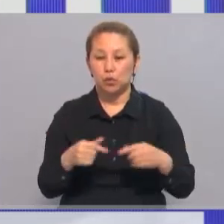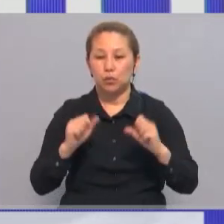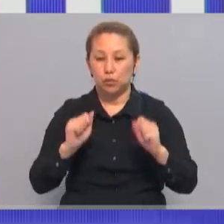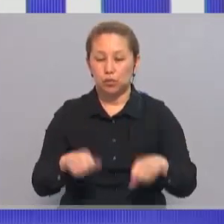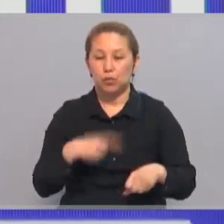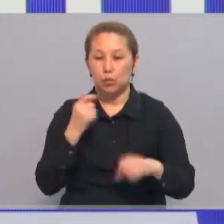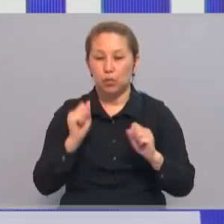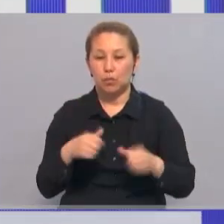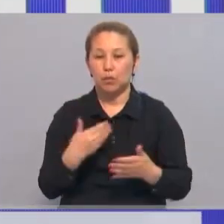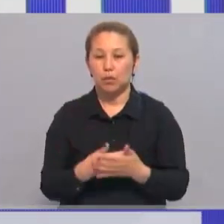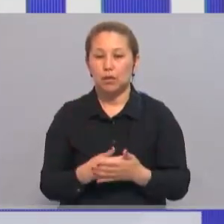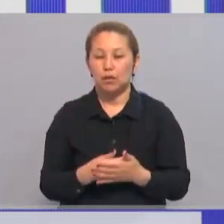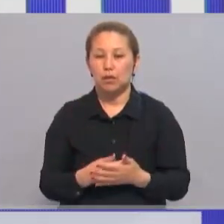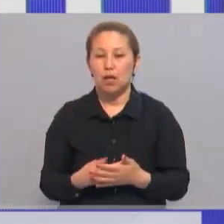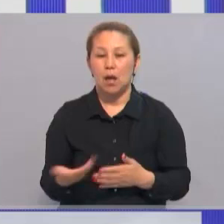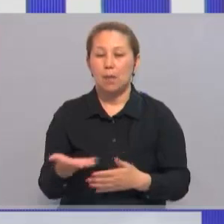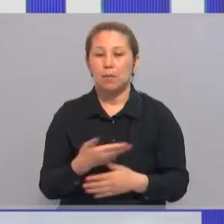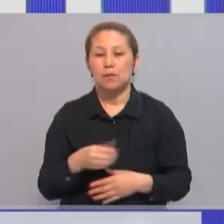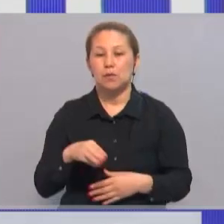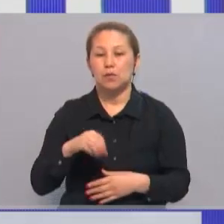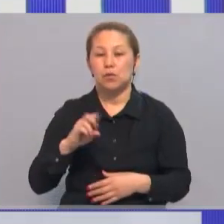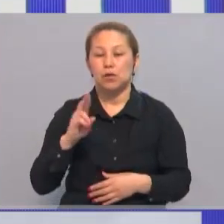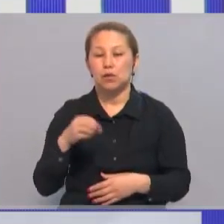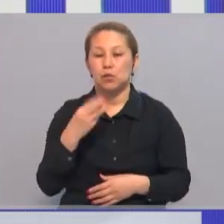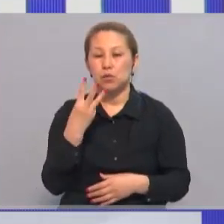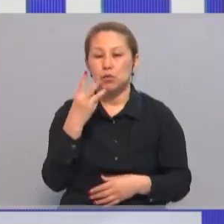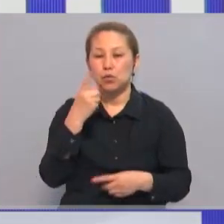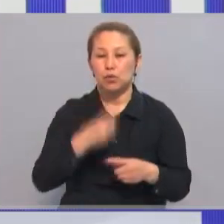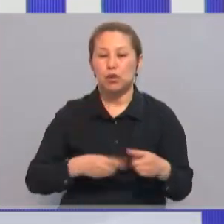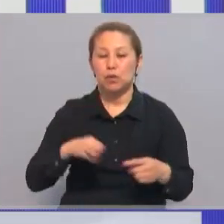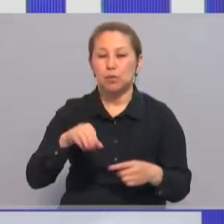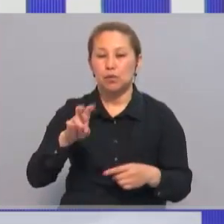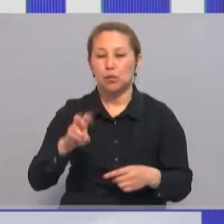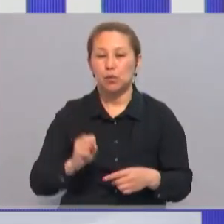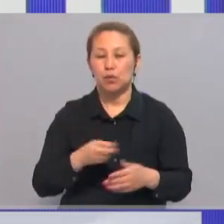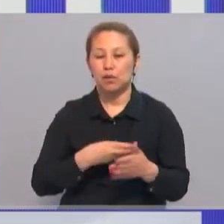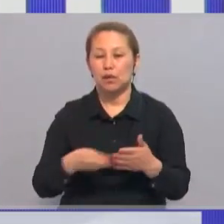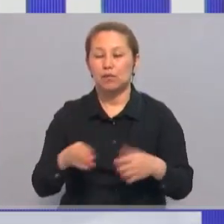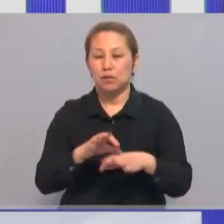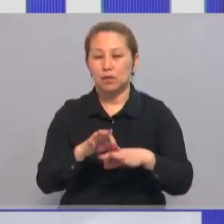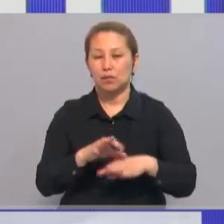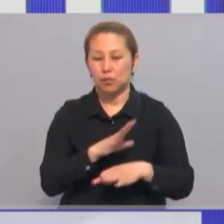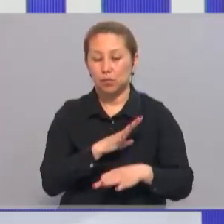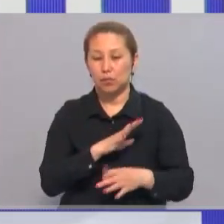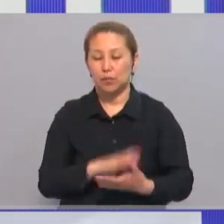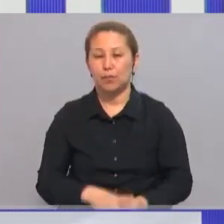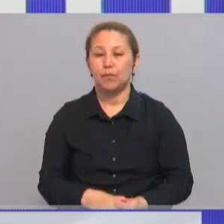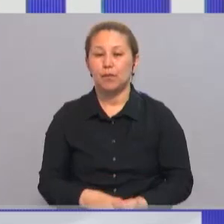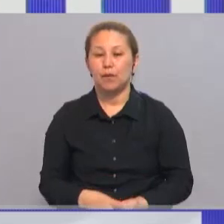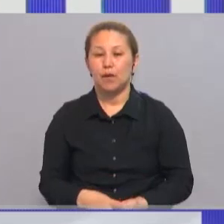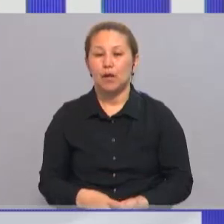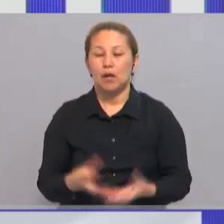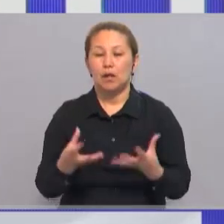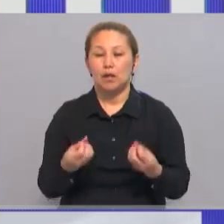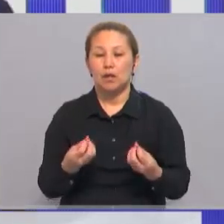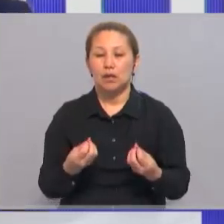азық-түліктің бағасы. Ол үшін біз тұрақтандыру қорына 3,5 мың тонна тауар сатып алдық. Тағы да